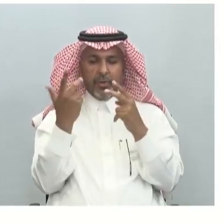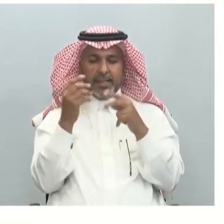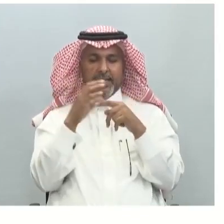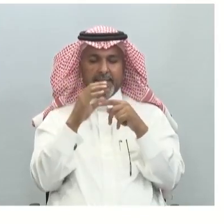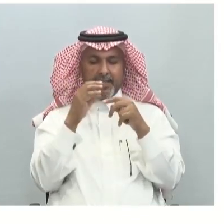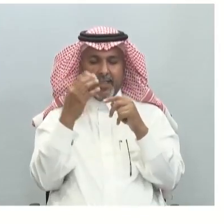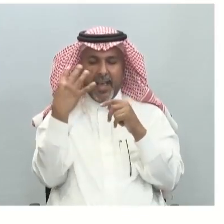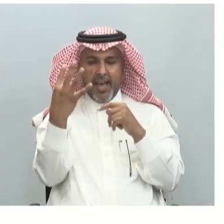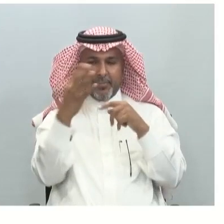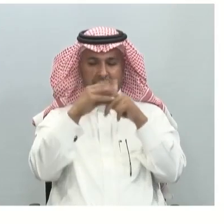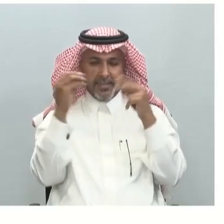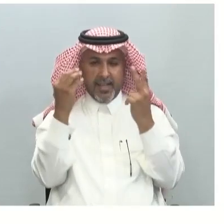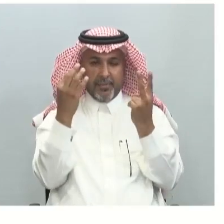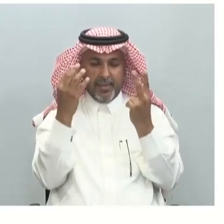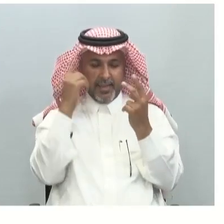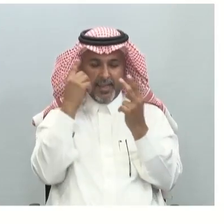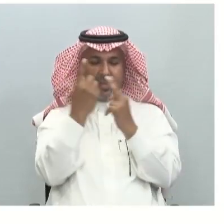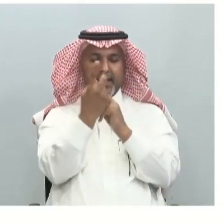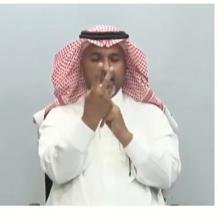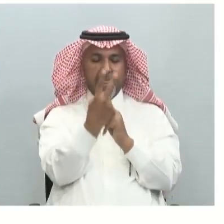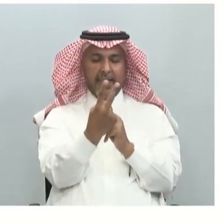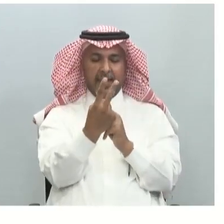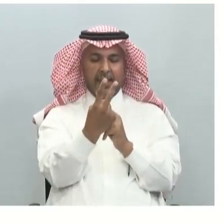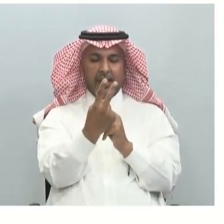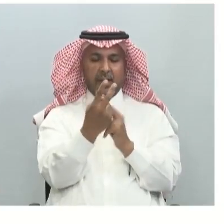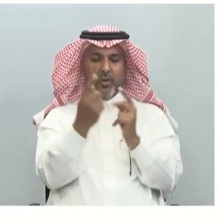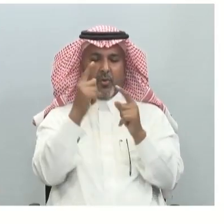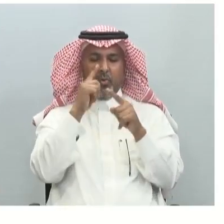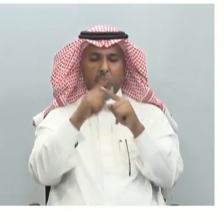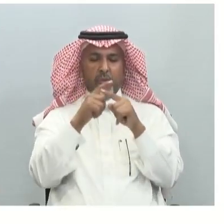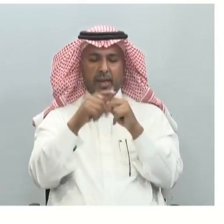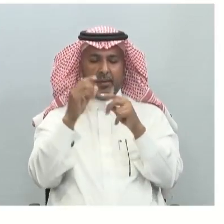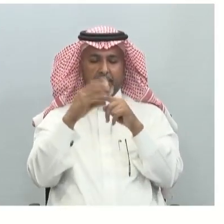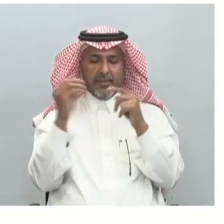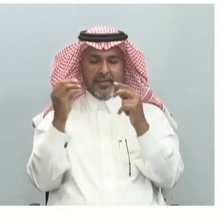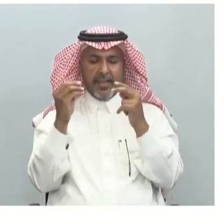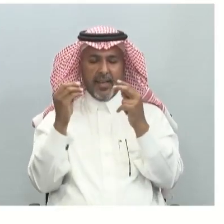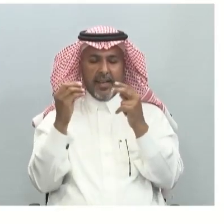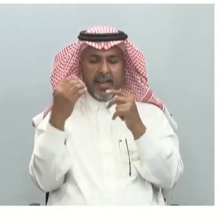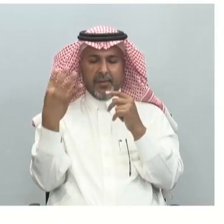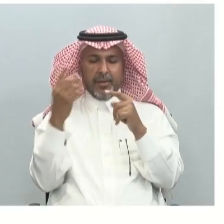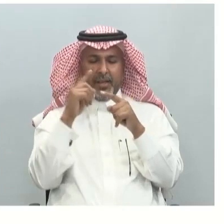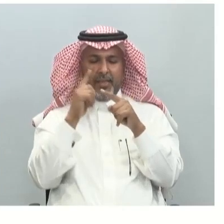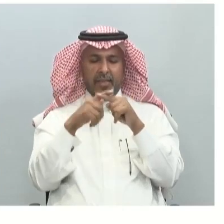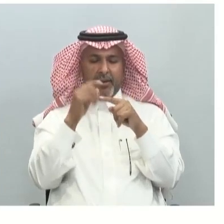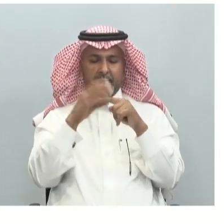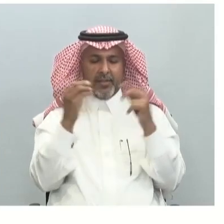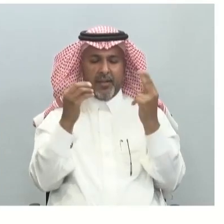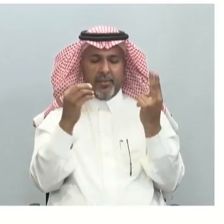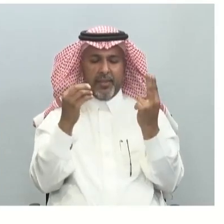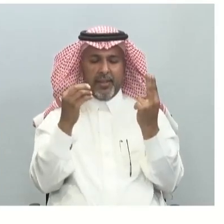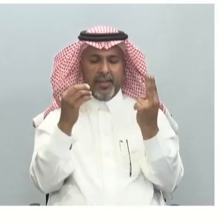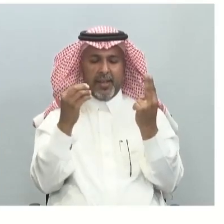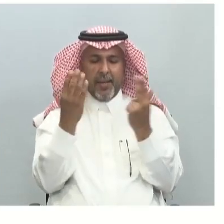الاثنين فبيكون عندي التحليل اكس ناقص اثنين واكس زائد اربعه يساوي صفر